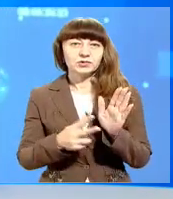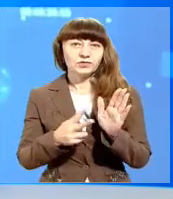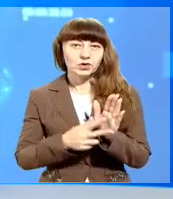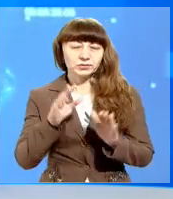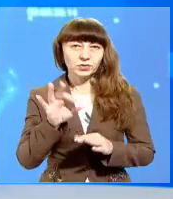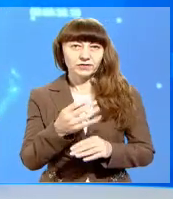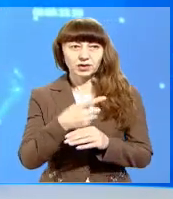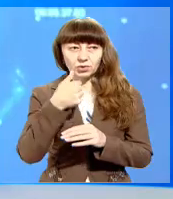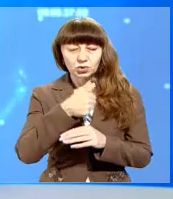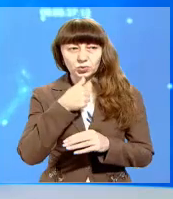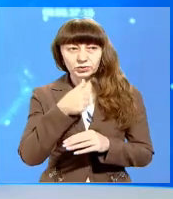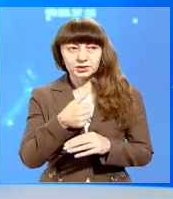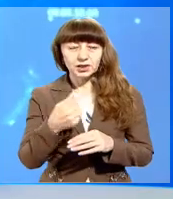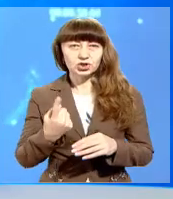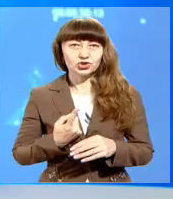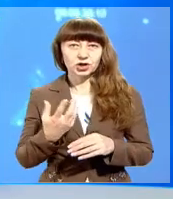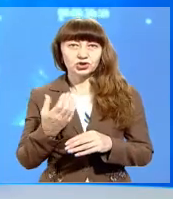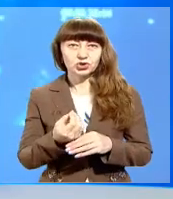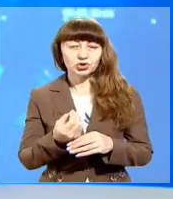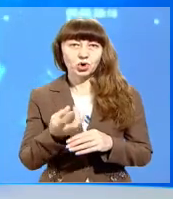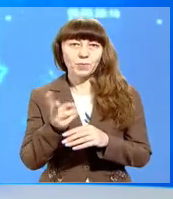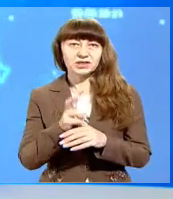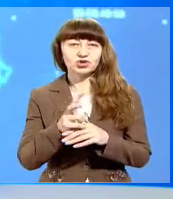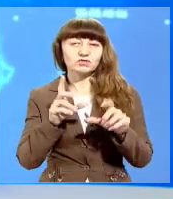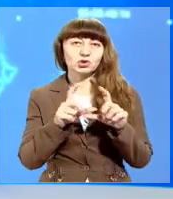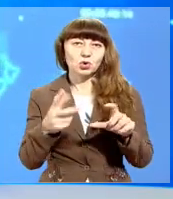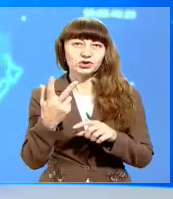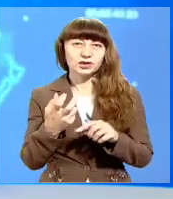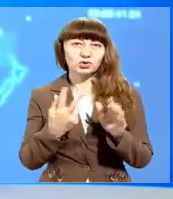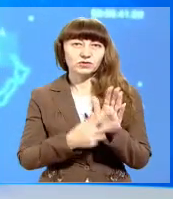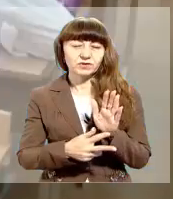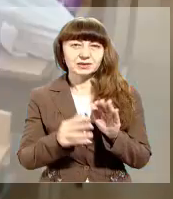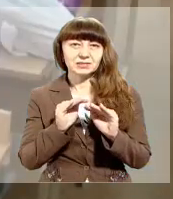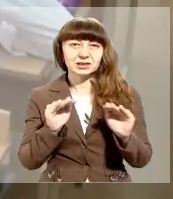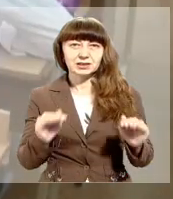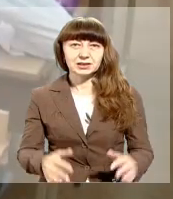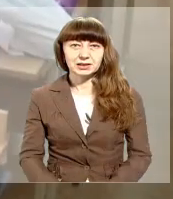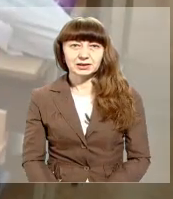жылы Қостанай қаласында 3800 бала мектепке барады деп күтілуде.